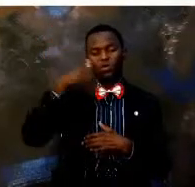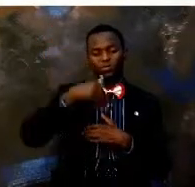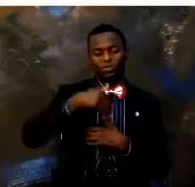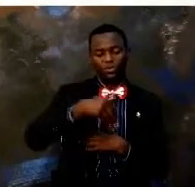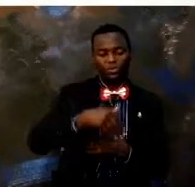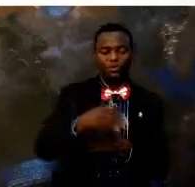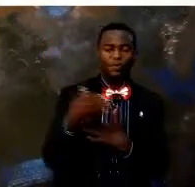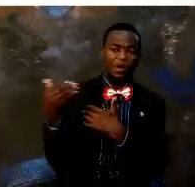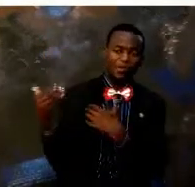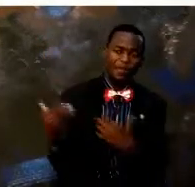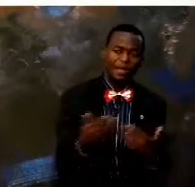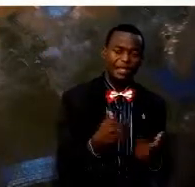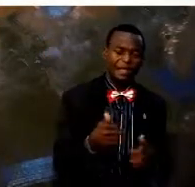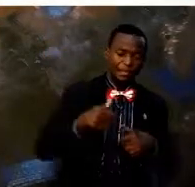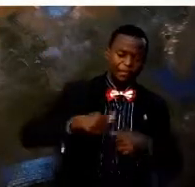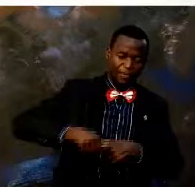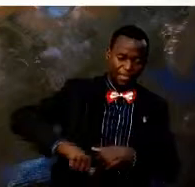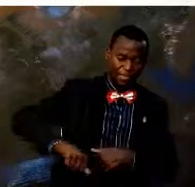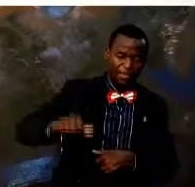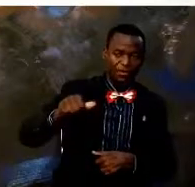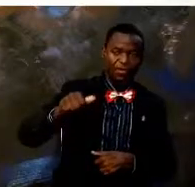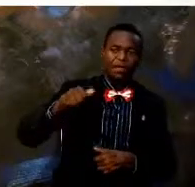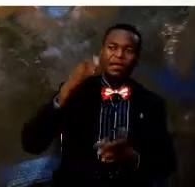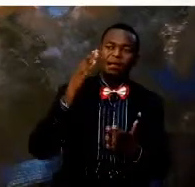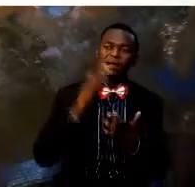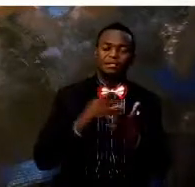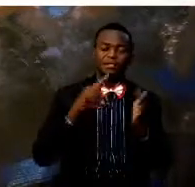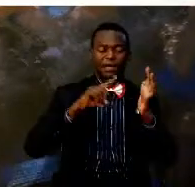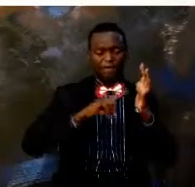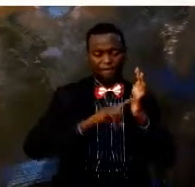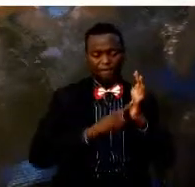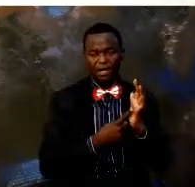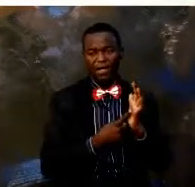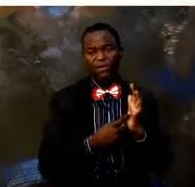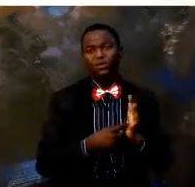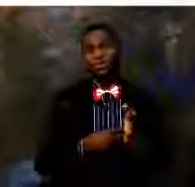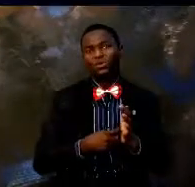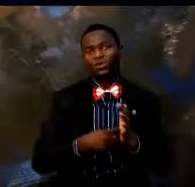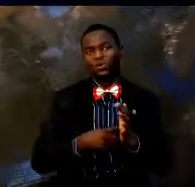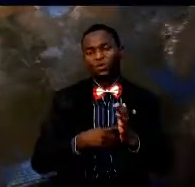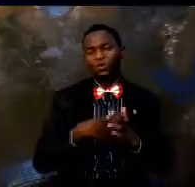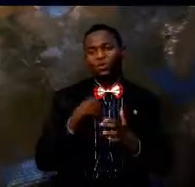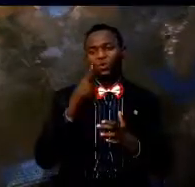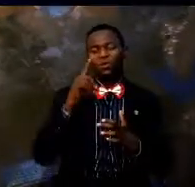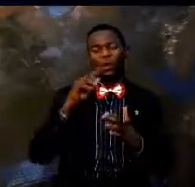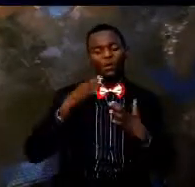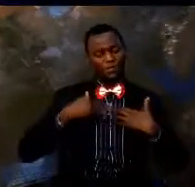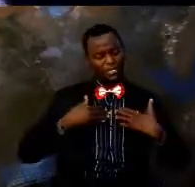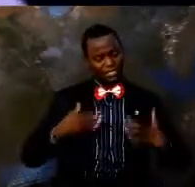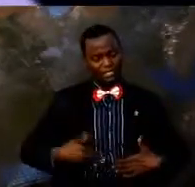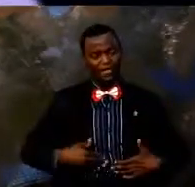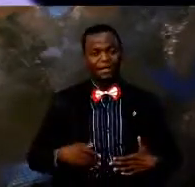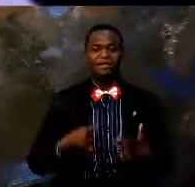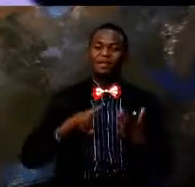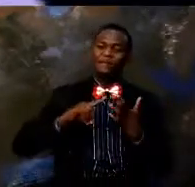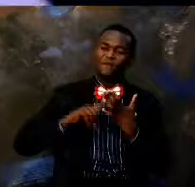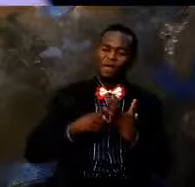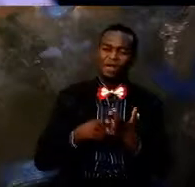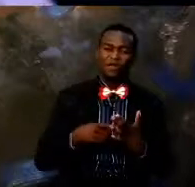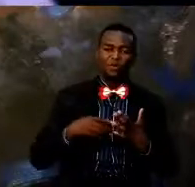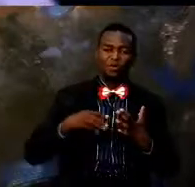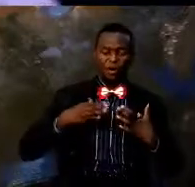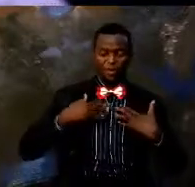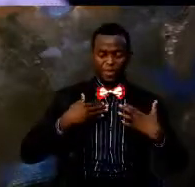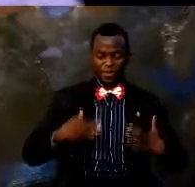mwanawe mwenyewe katika mfano wa nini, wapendwa? Wa nini, wapendwa?